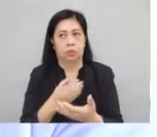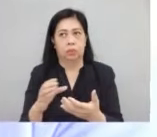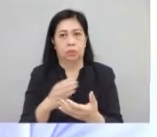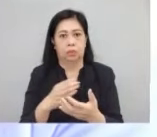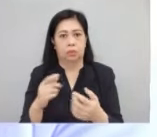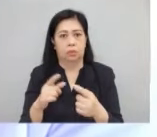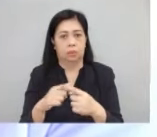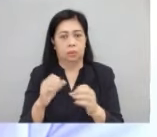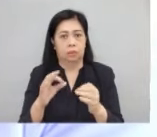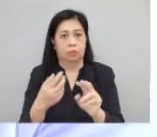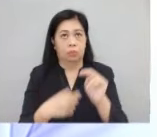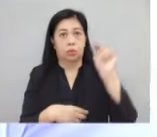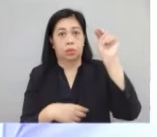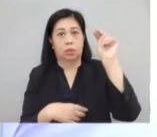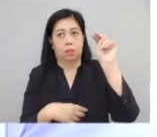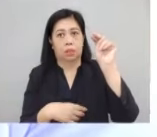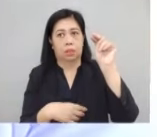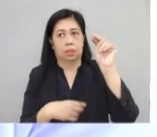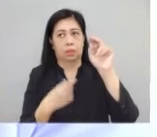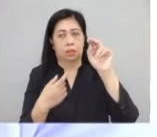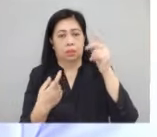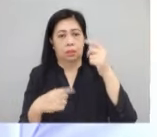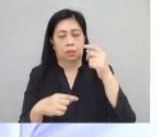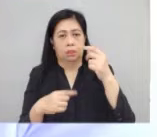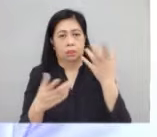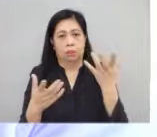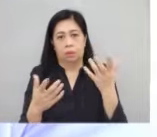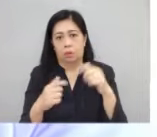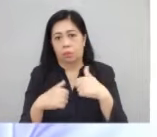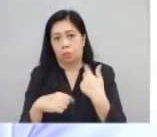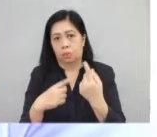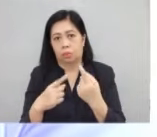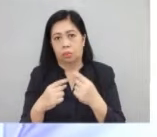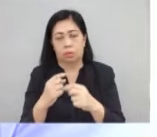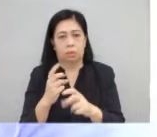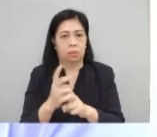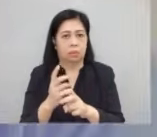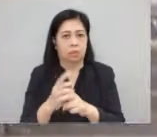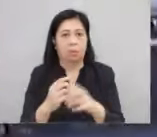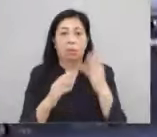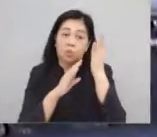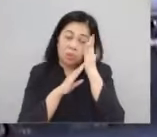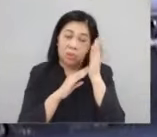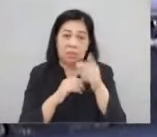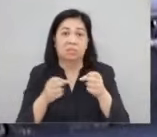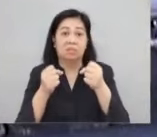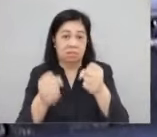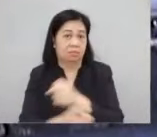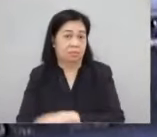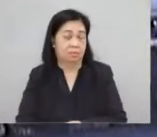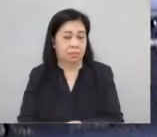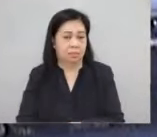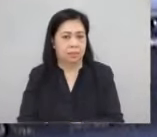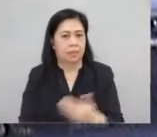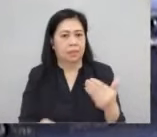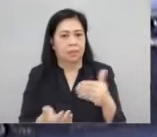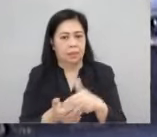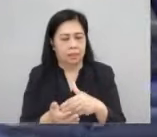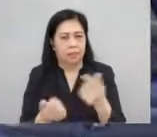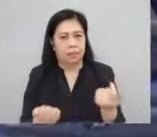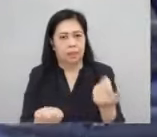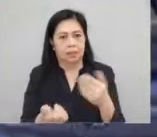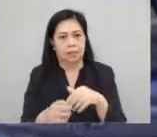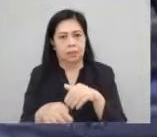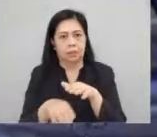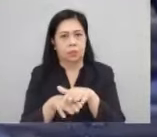taga north ka, nagaling kang south, matulog ka na sa kalsada muna. Muling bumagal ang usad ng mga sasakyan sa